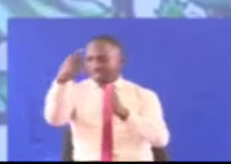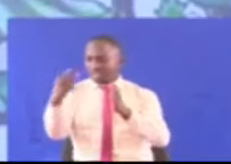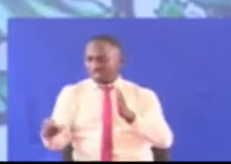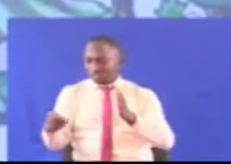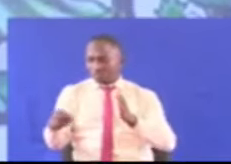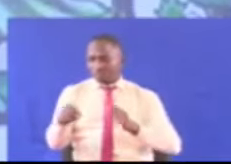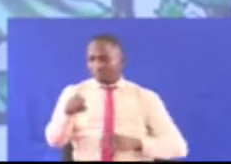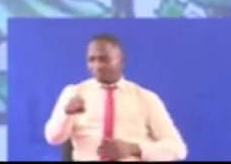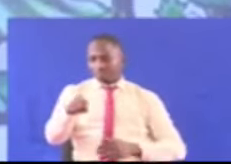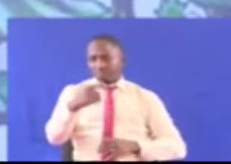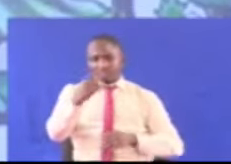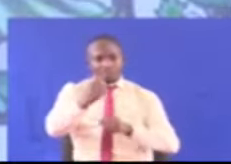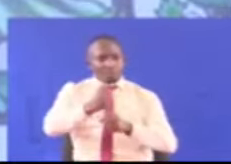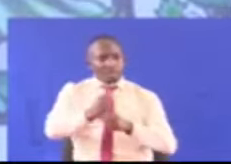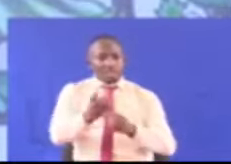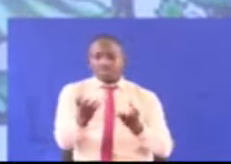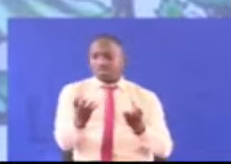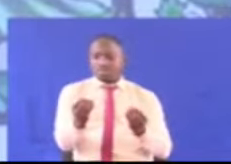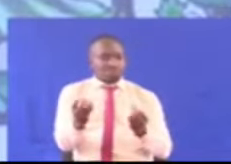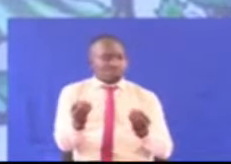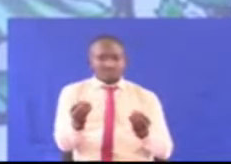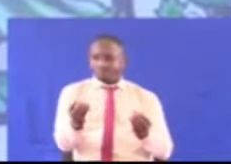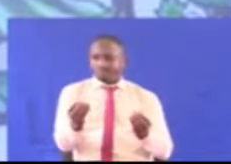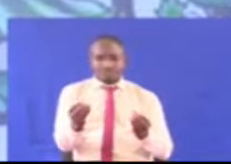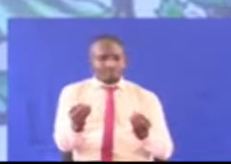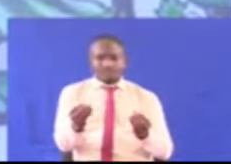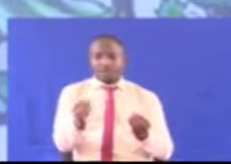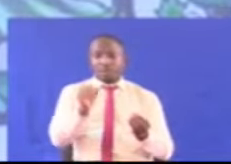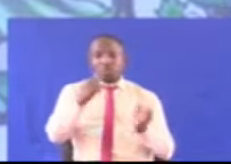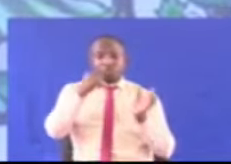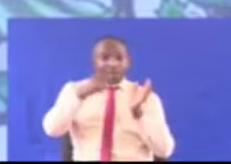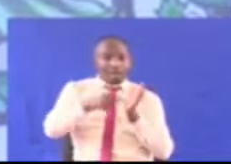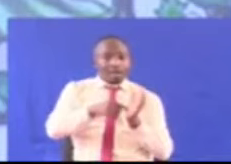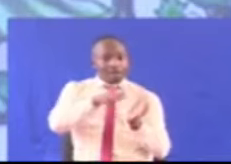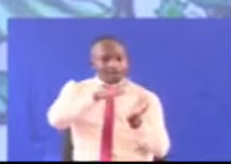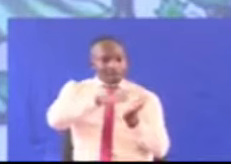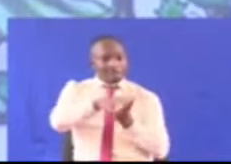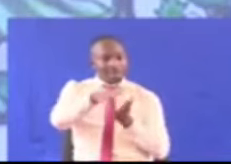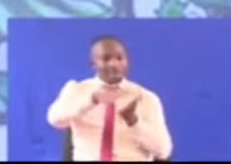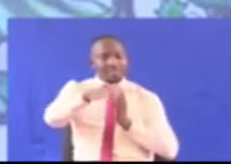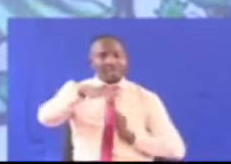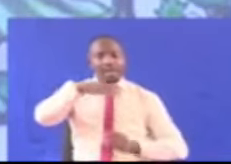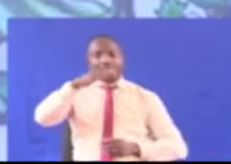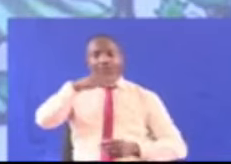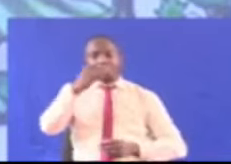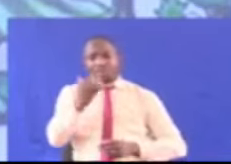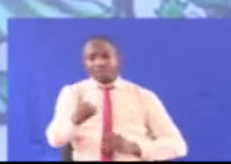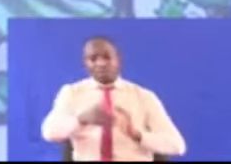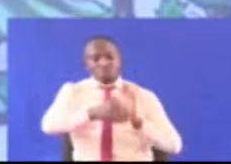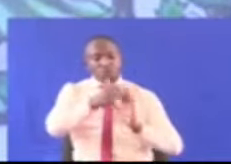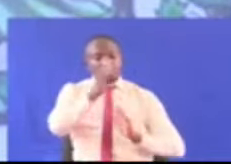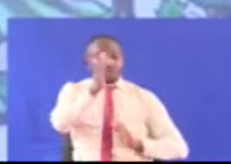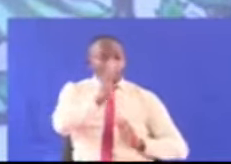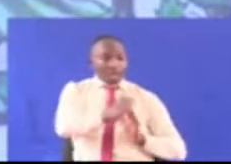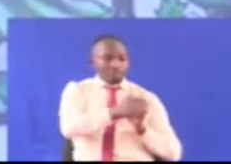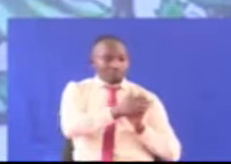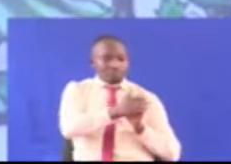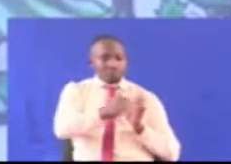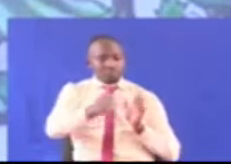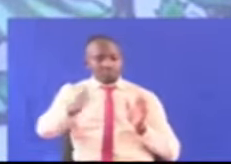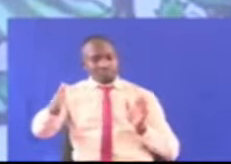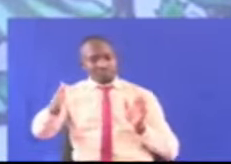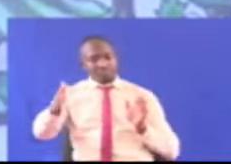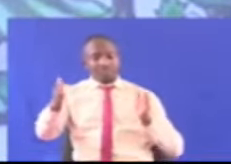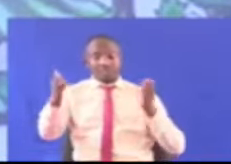hivyo kazi haikuwa nyepesi sana. Sasa ndio maana nimeleta hii hadithi kuanzia hapo.